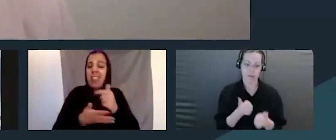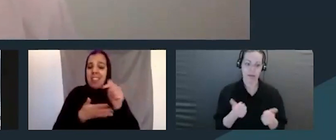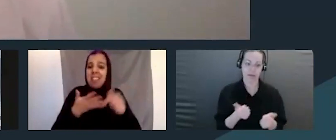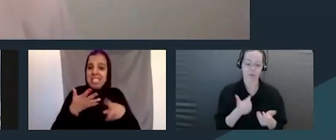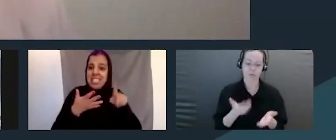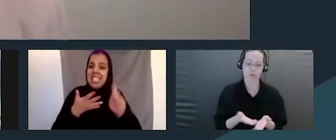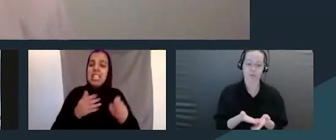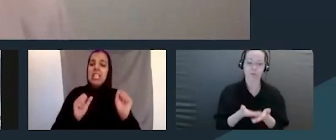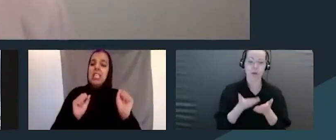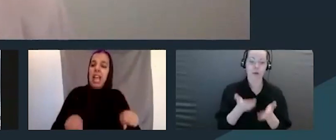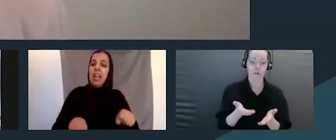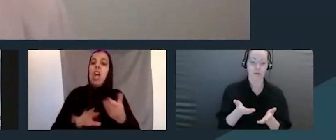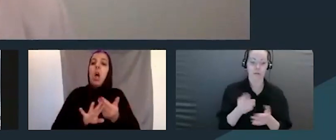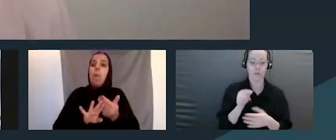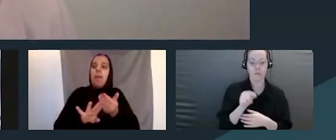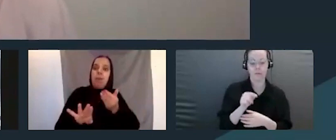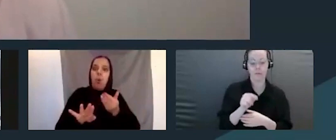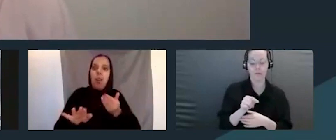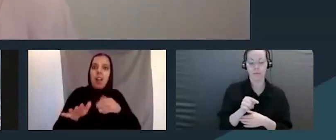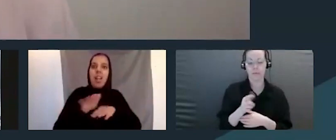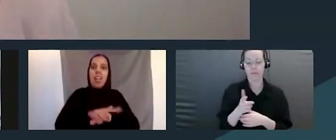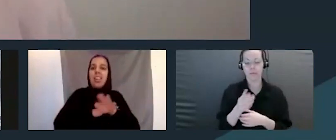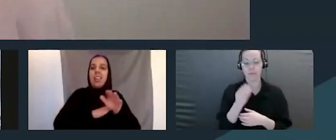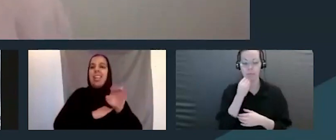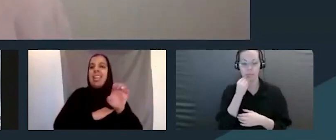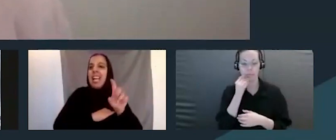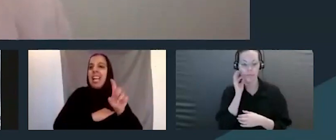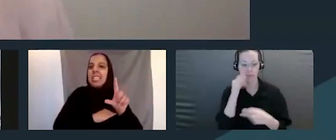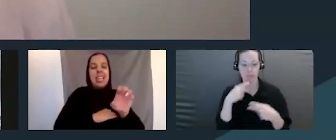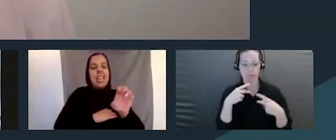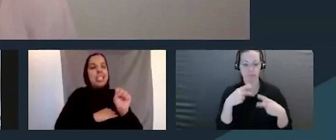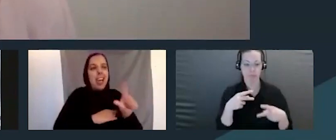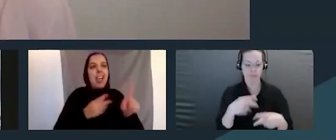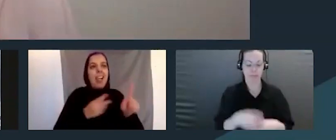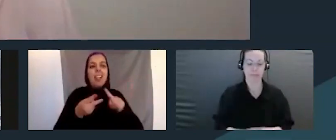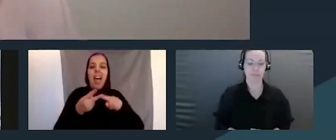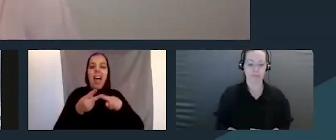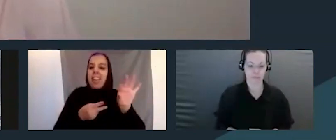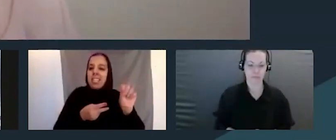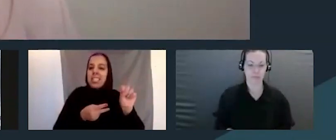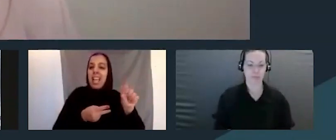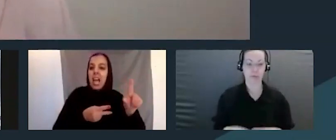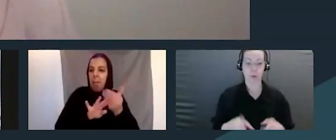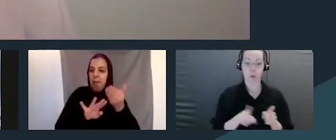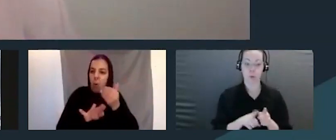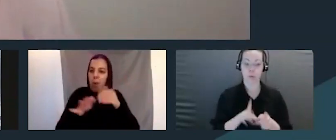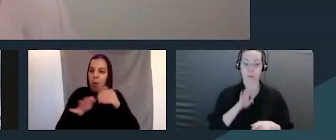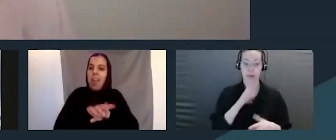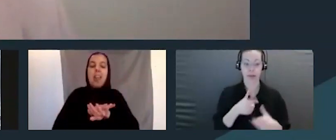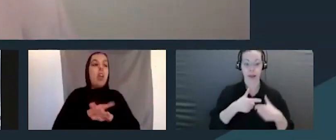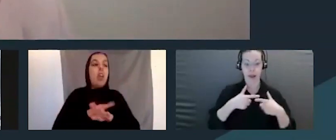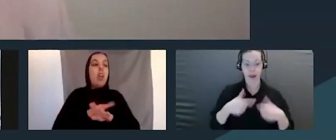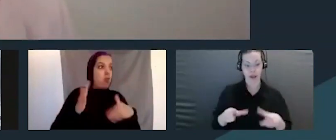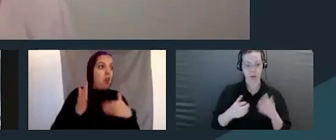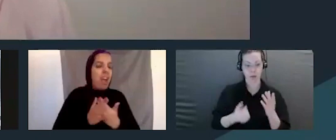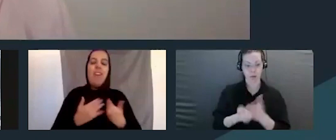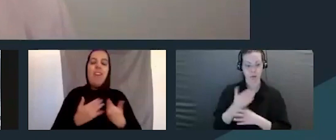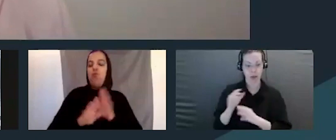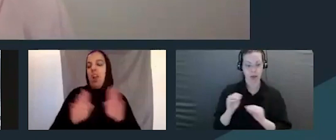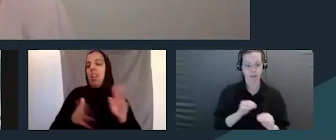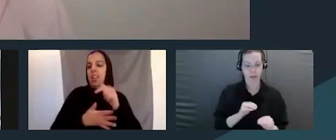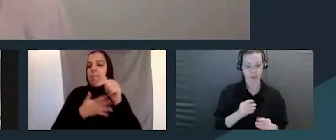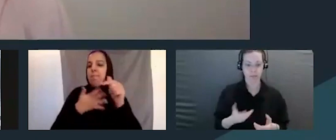en mesure d'assister ou de suivre des cours de langue. Au moins, ça va les aider justement à pouvoir